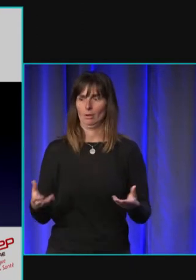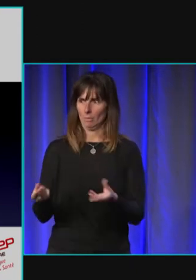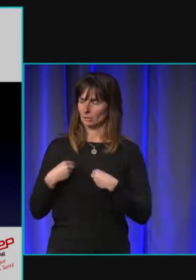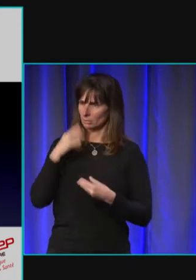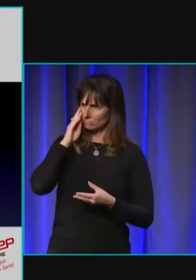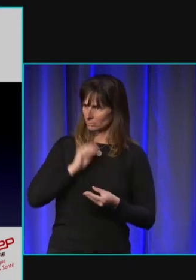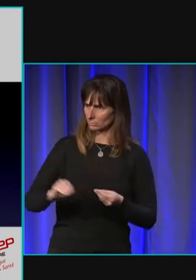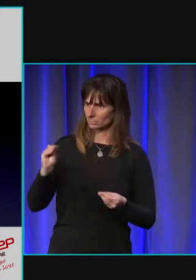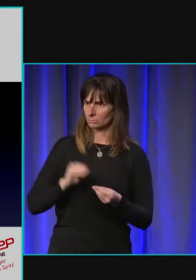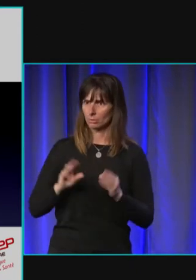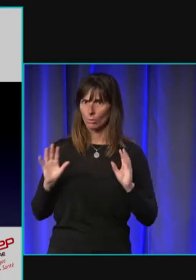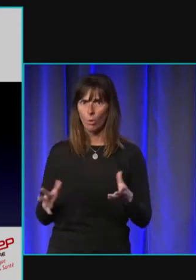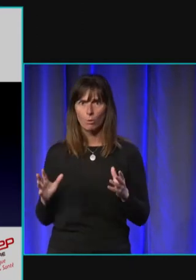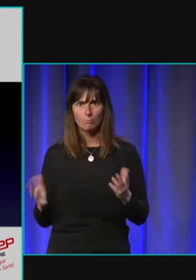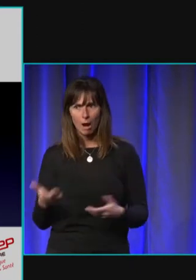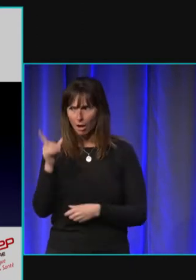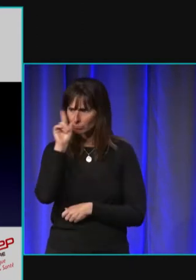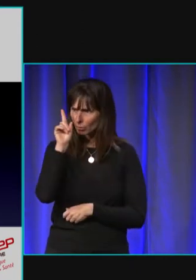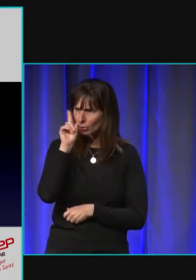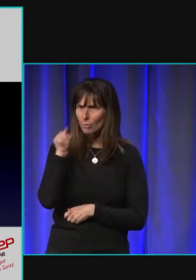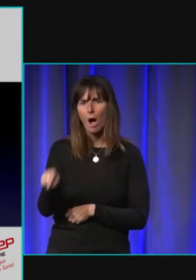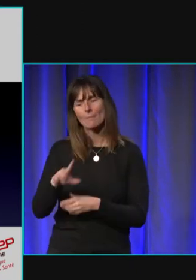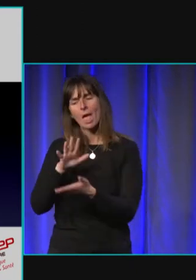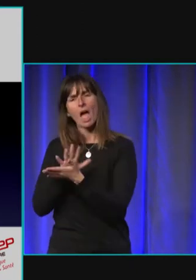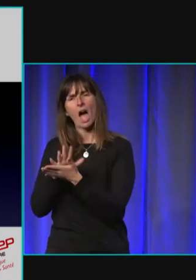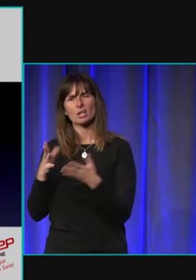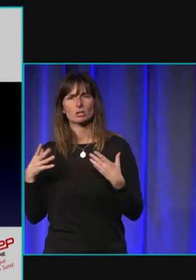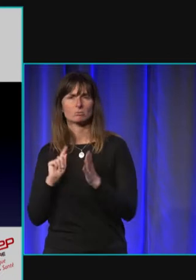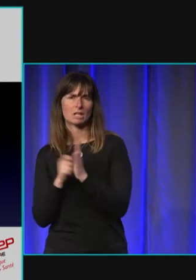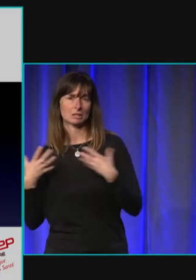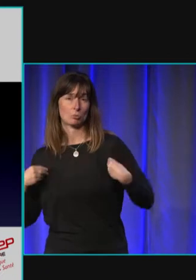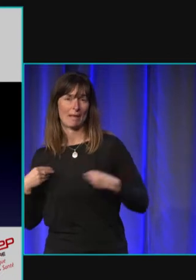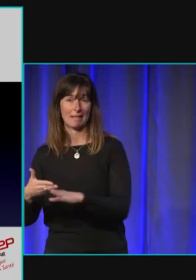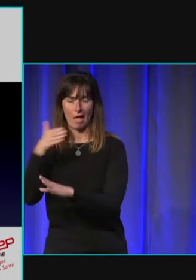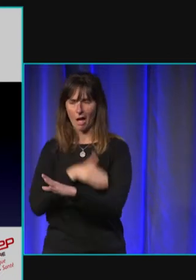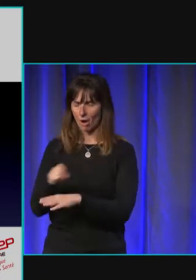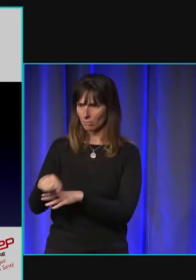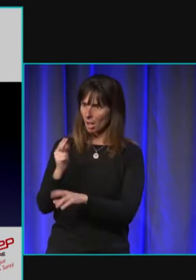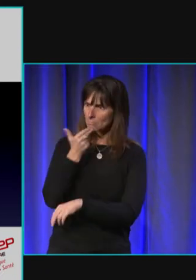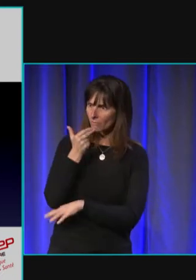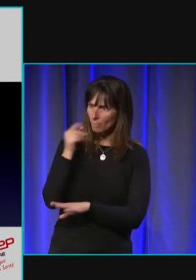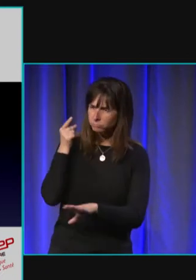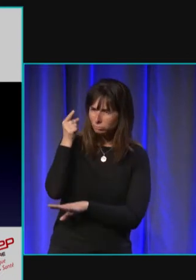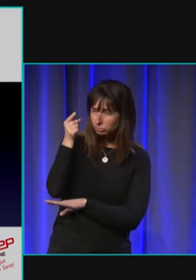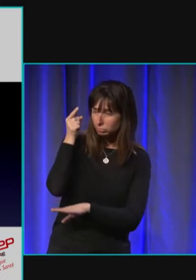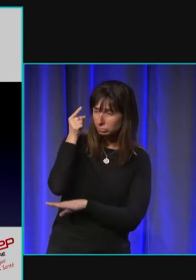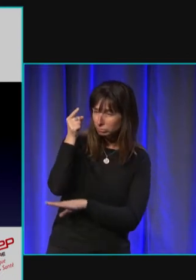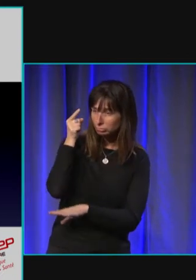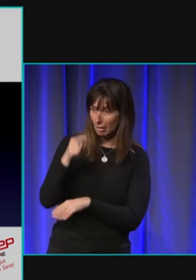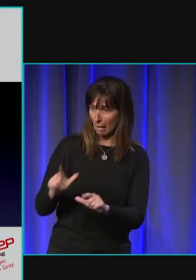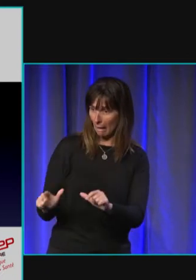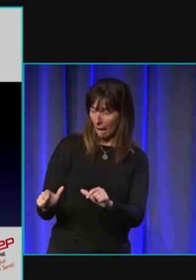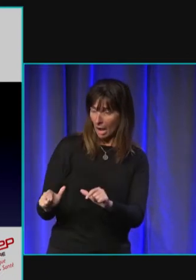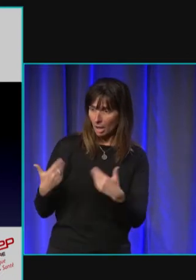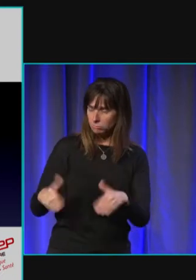poser, mais pourquoi les enfants, notamment prépubères, sont capables d'être aussi performants, d'être capables de